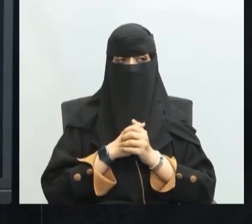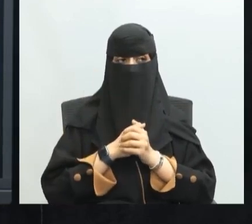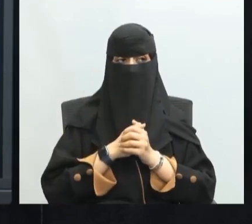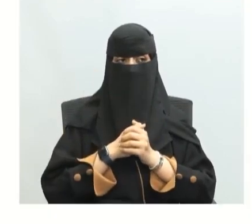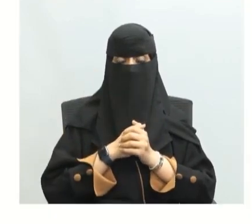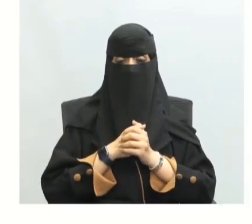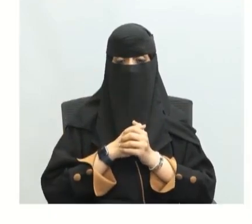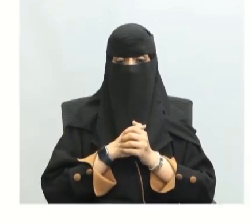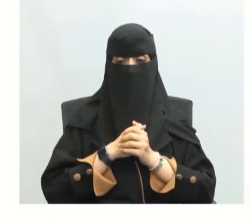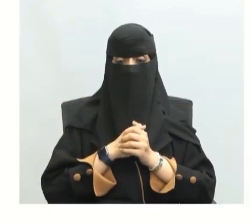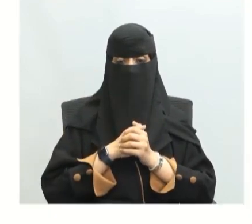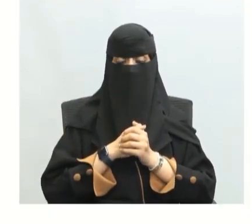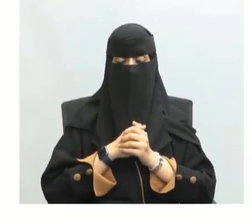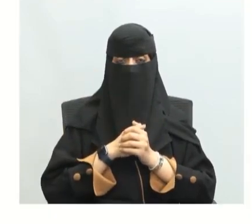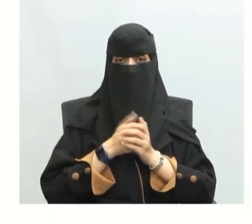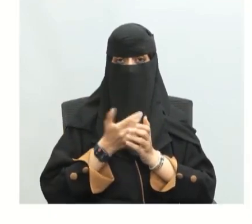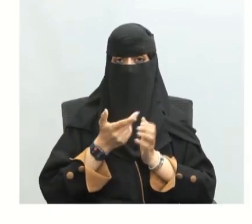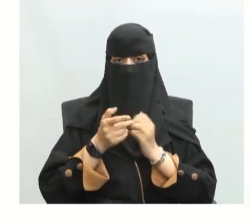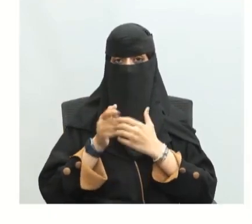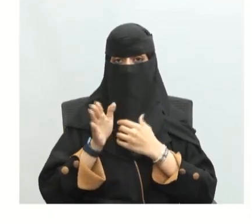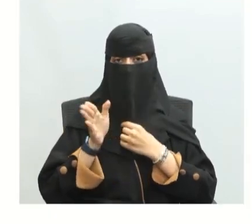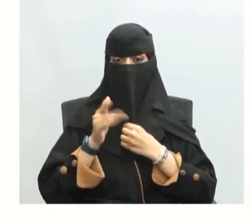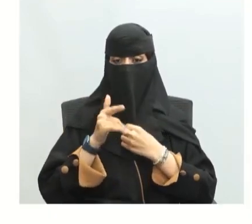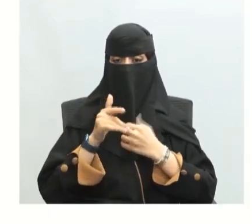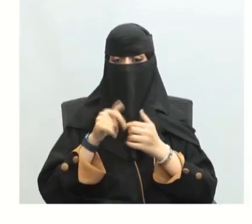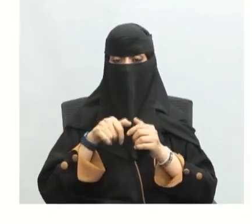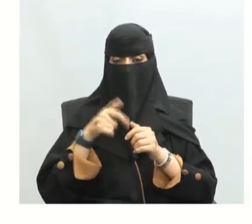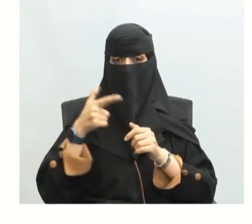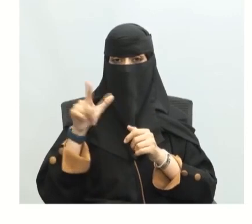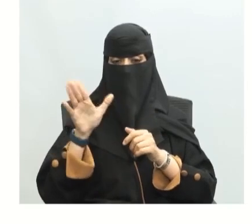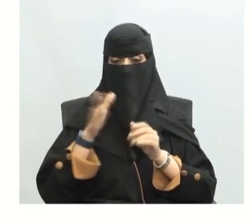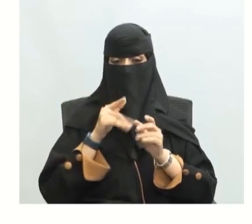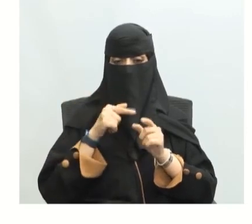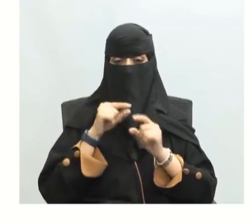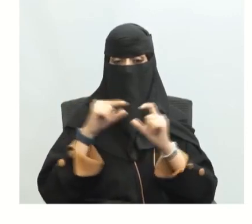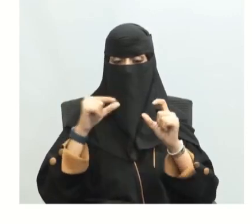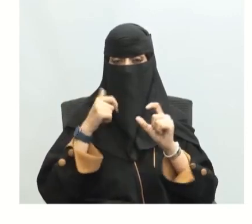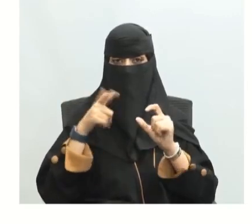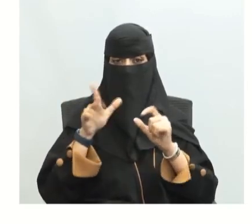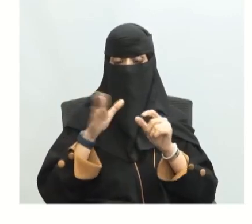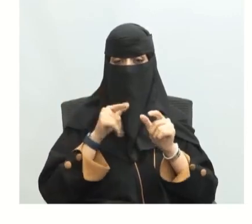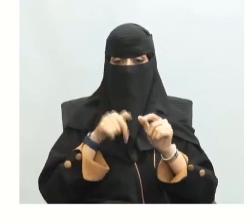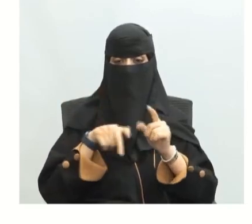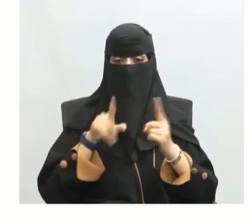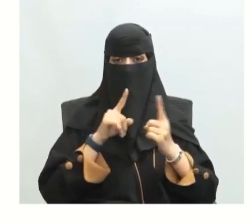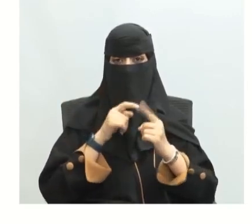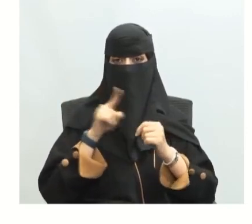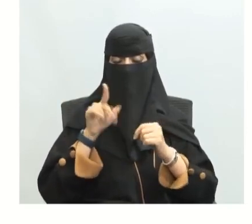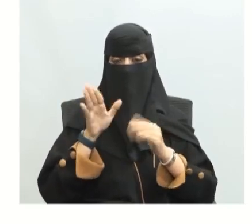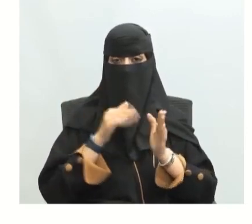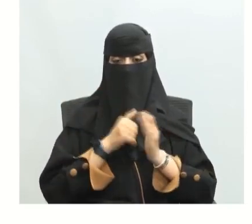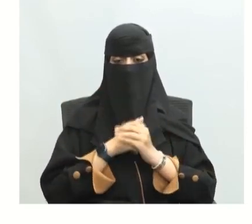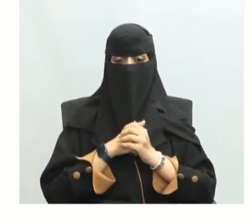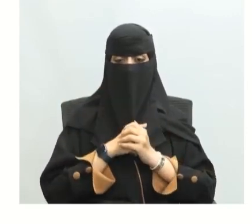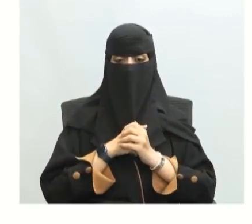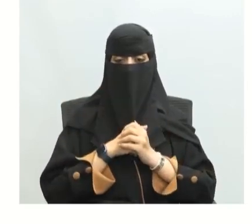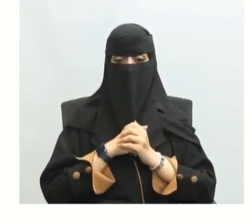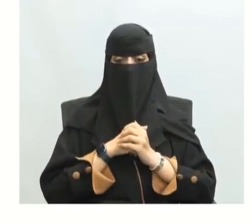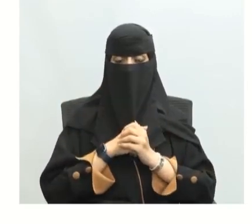ضع علامه صح امام العباره الصحيحه وعلامه خطا امام العباره غير صحيحه